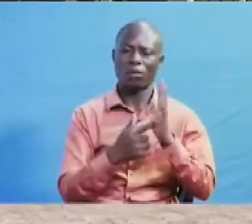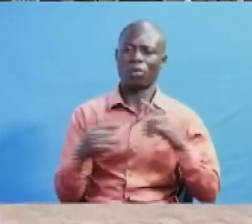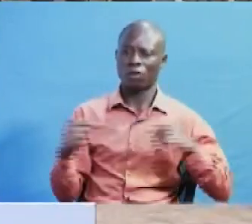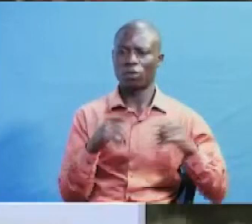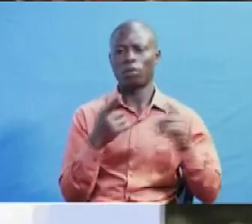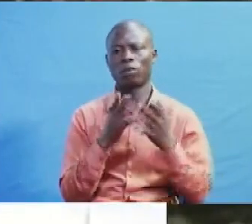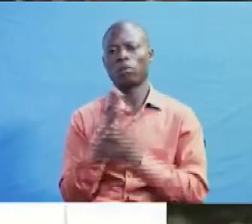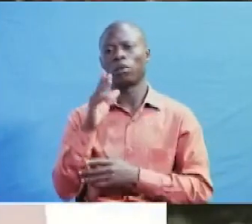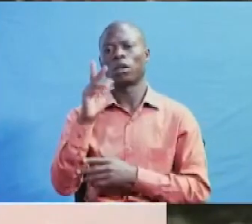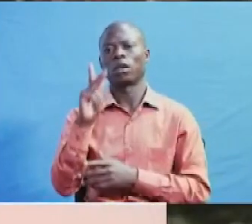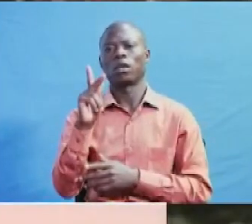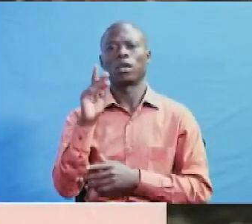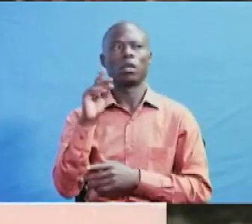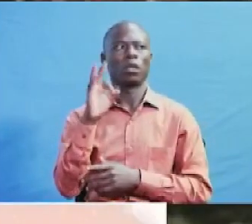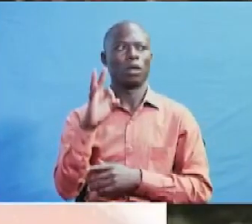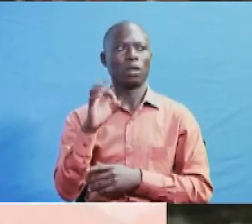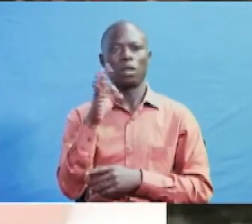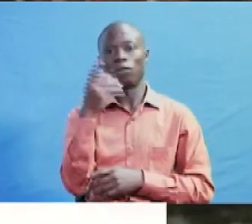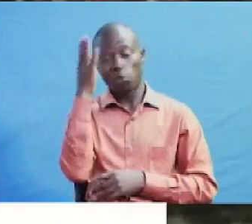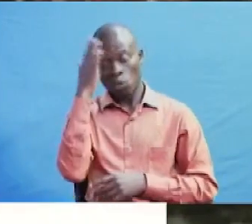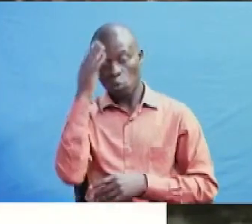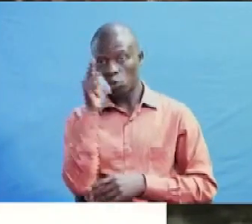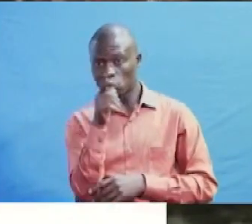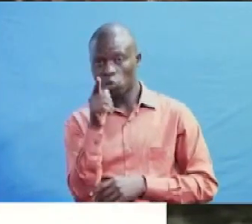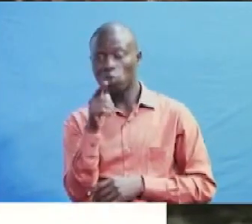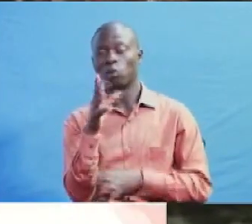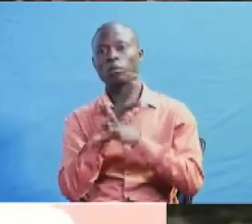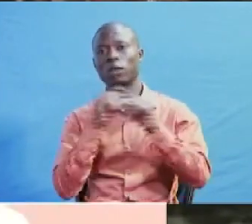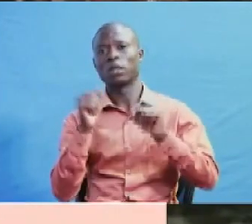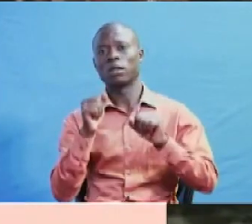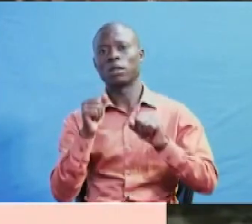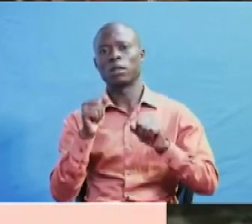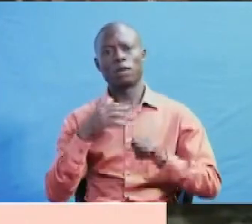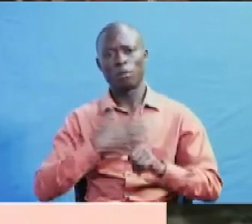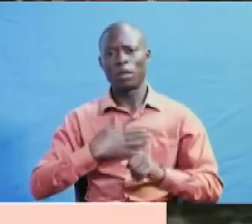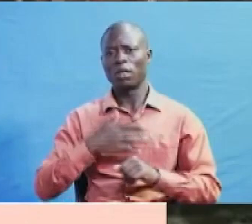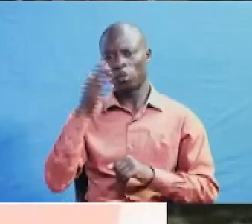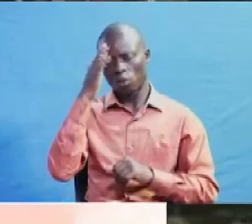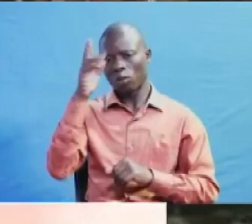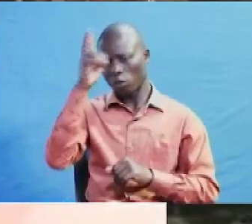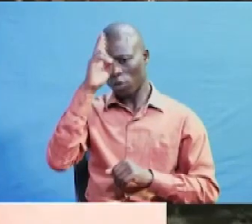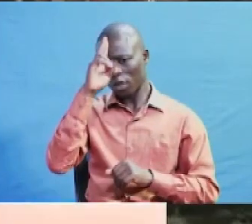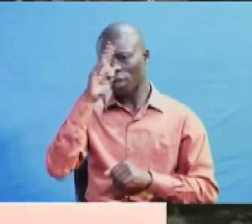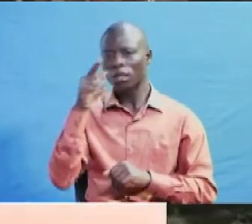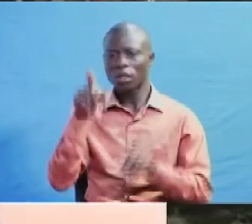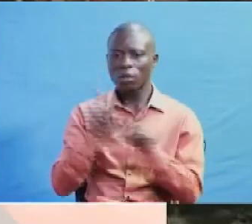wa wanajeshi. Kama wewe ni rais, please, ukijua ni polisi bado wanatulinda,